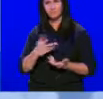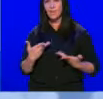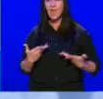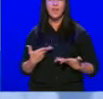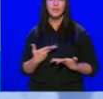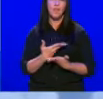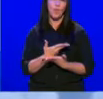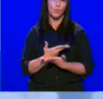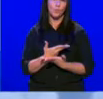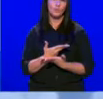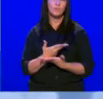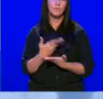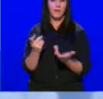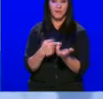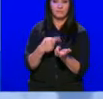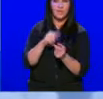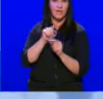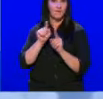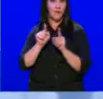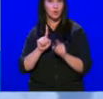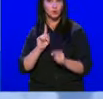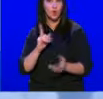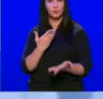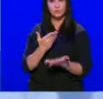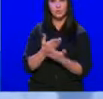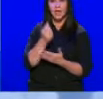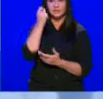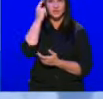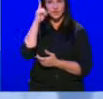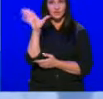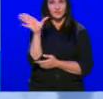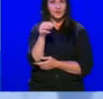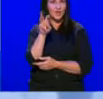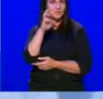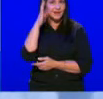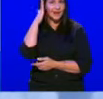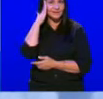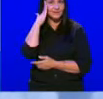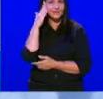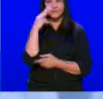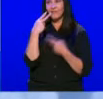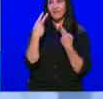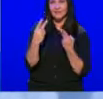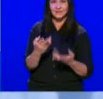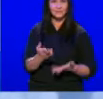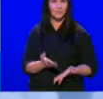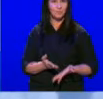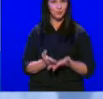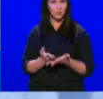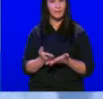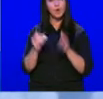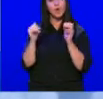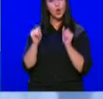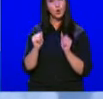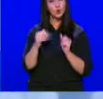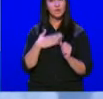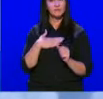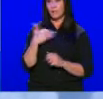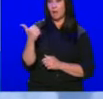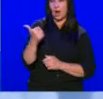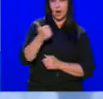необходимо при всеки въпрос, който се постави, изведнъж всички 30 страни да изразят подкрепа. Очаква се да